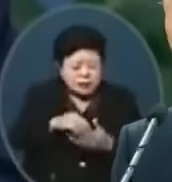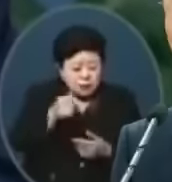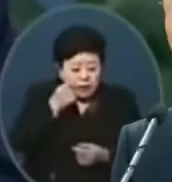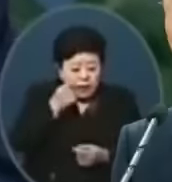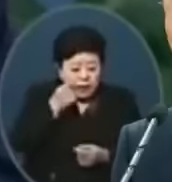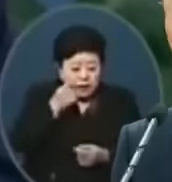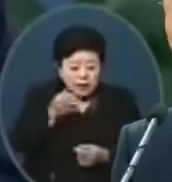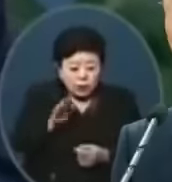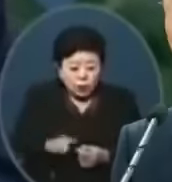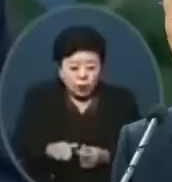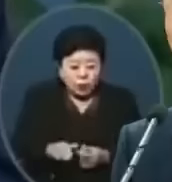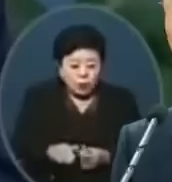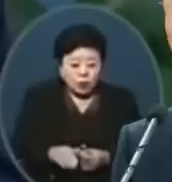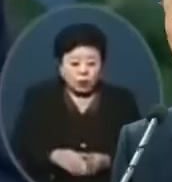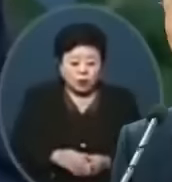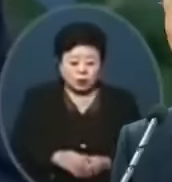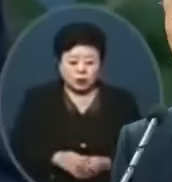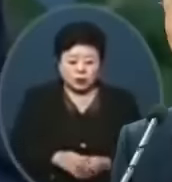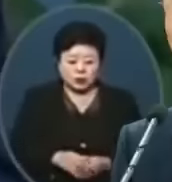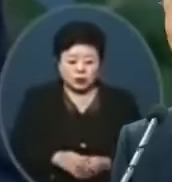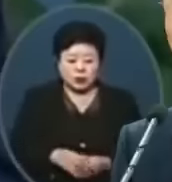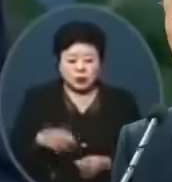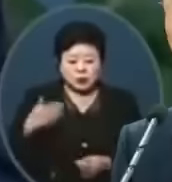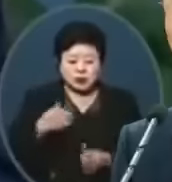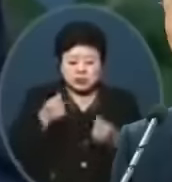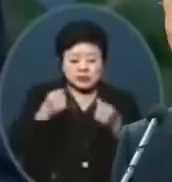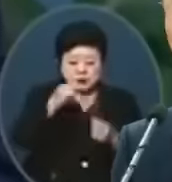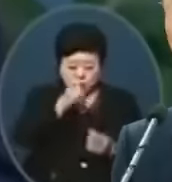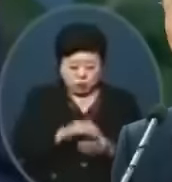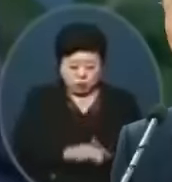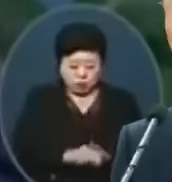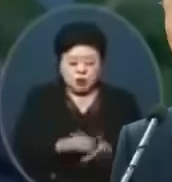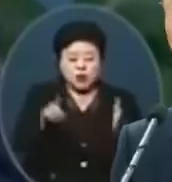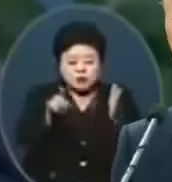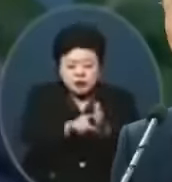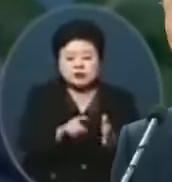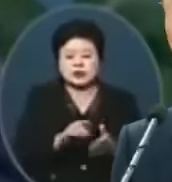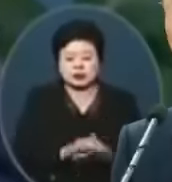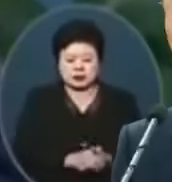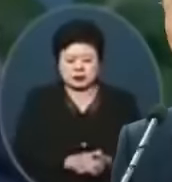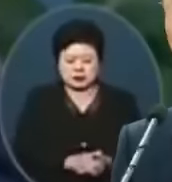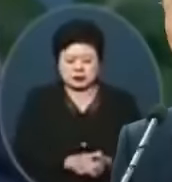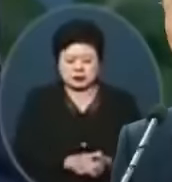못하고 알 수 없는 에너지가 있는데 믿음은 에너지인 것이죠.